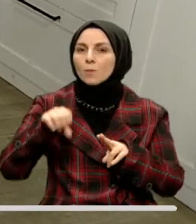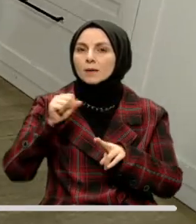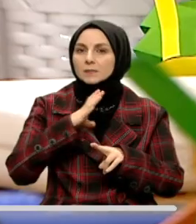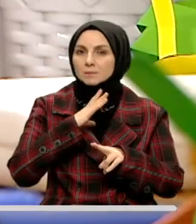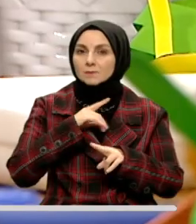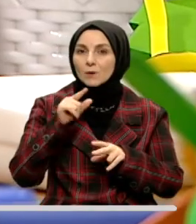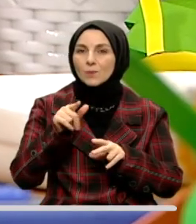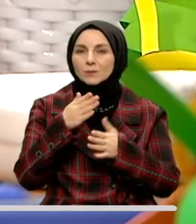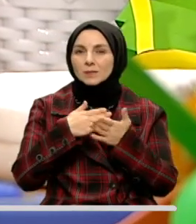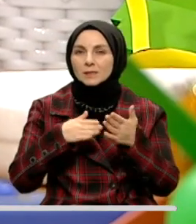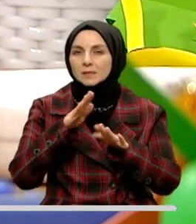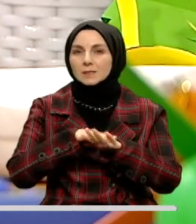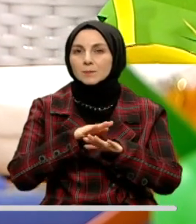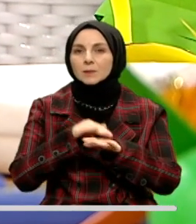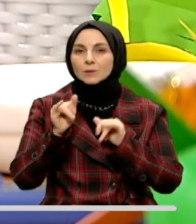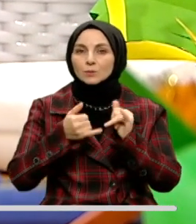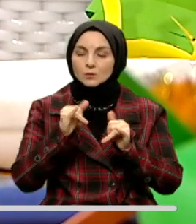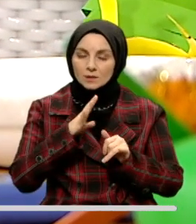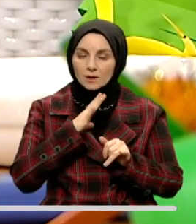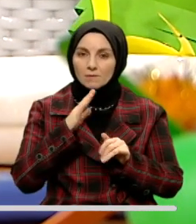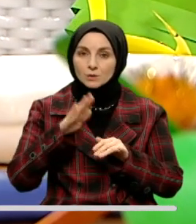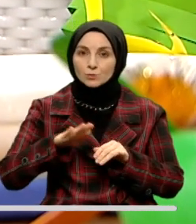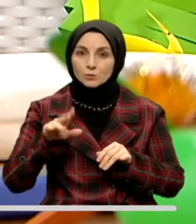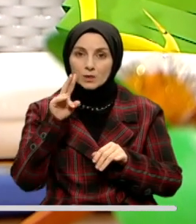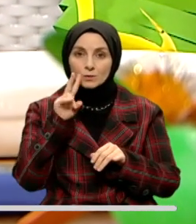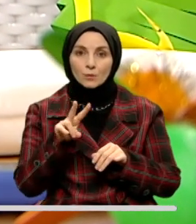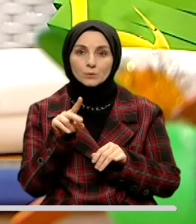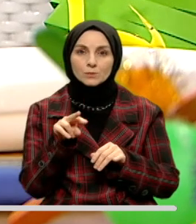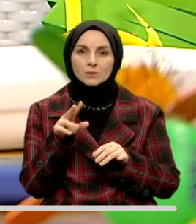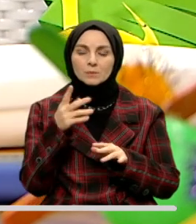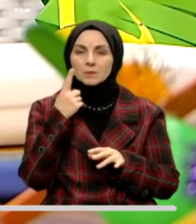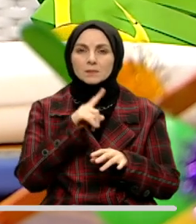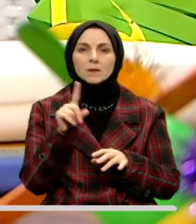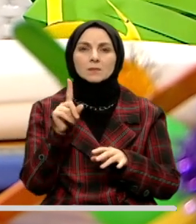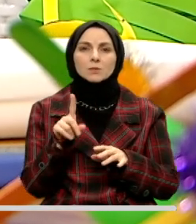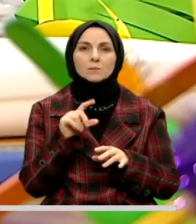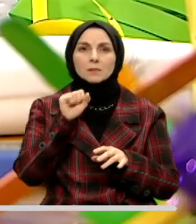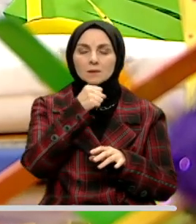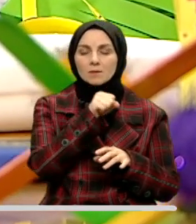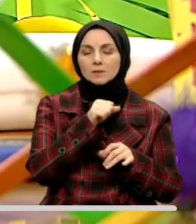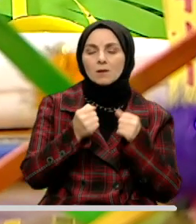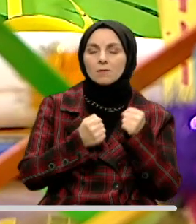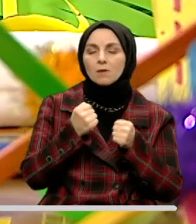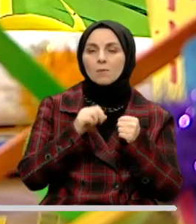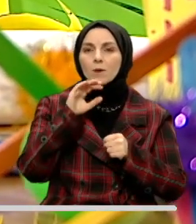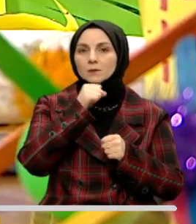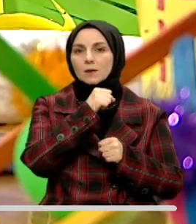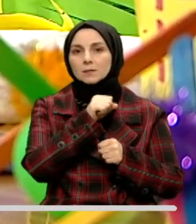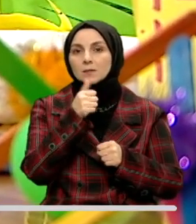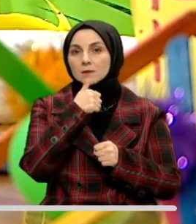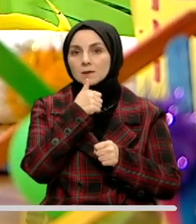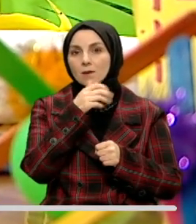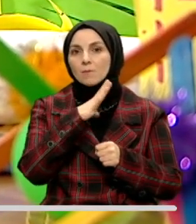yapılandırılmış oyuncaklar bunlar. Çocuklar hani gördüğünüz üzere sadece bir tahtadan araba, tahtadan işte adamcıklar